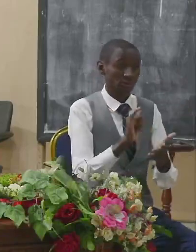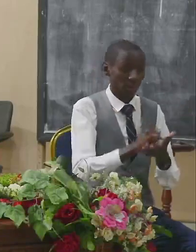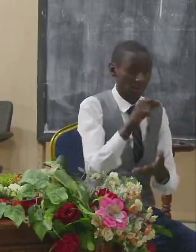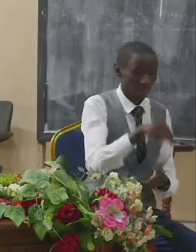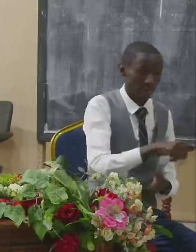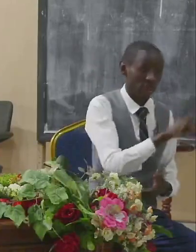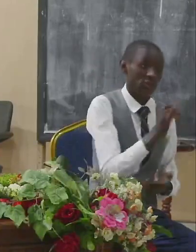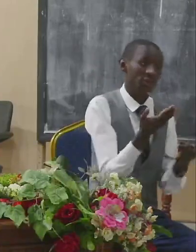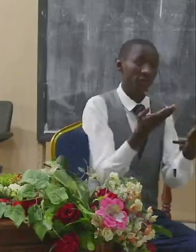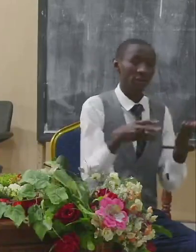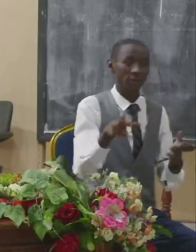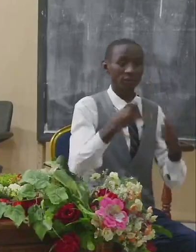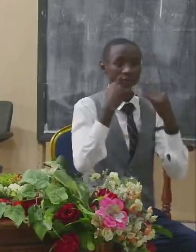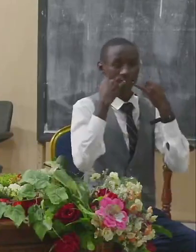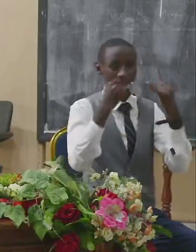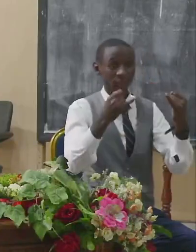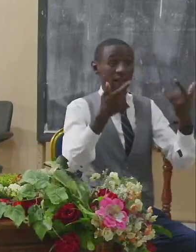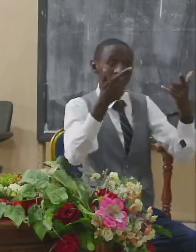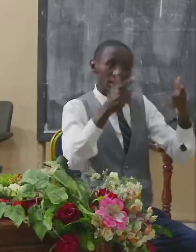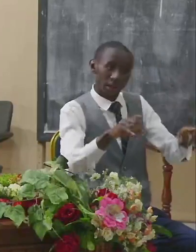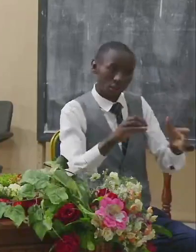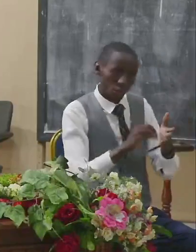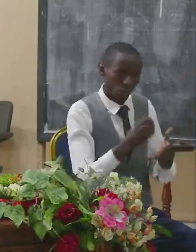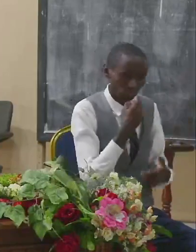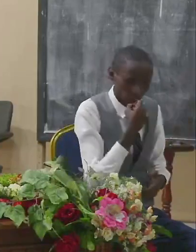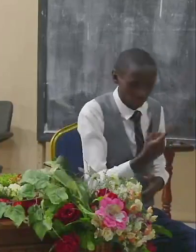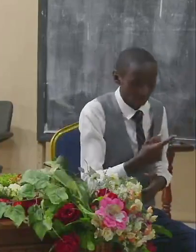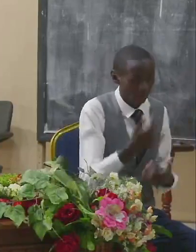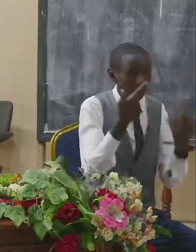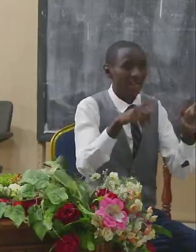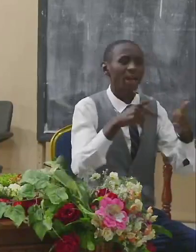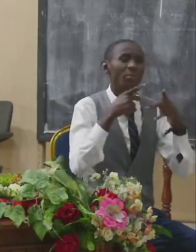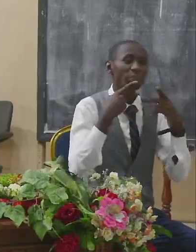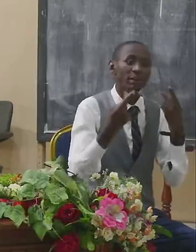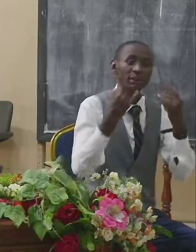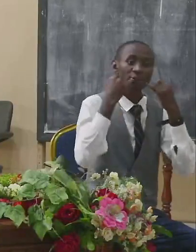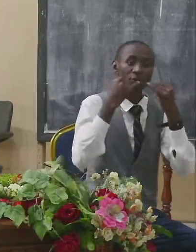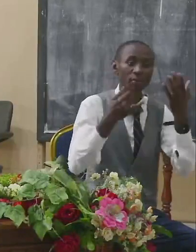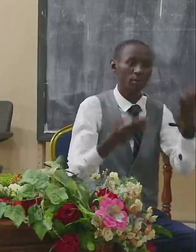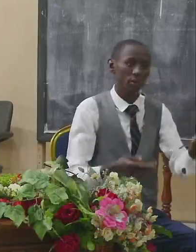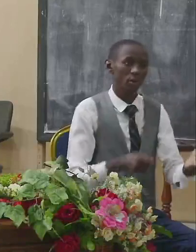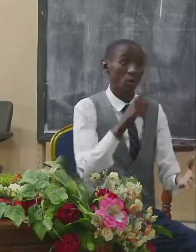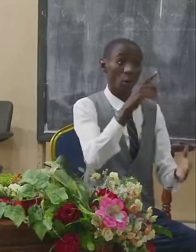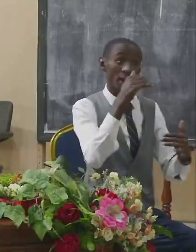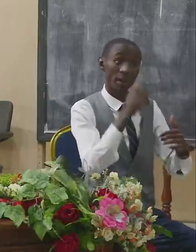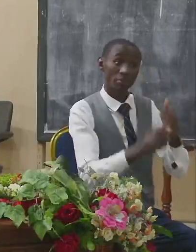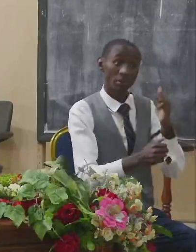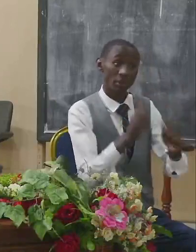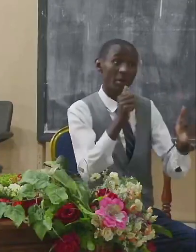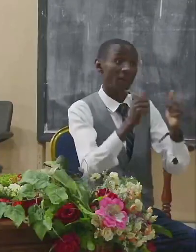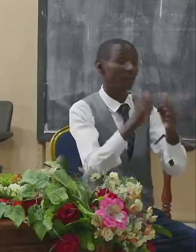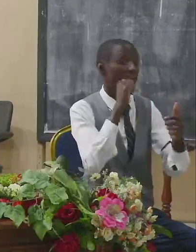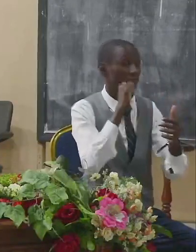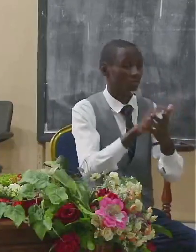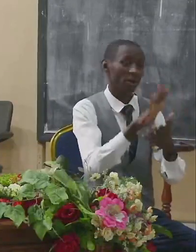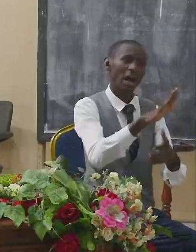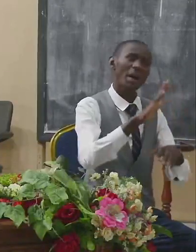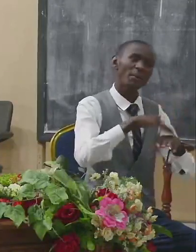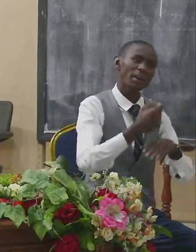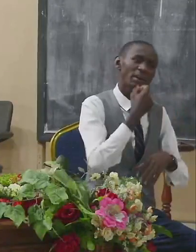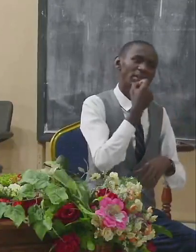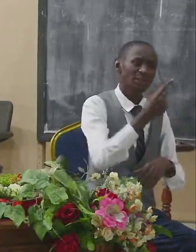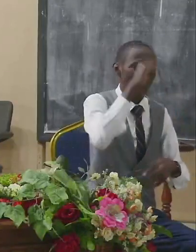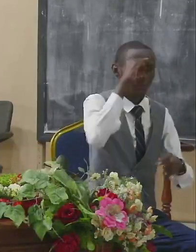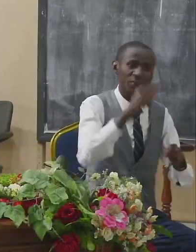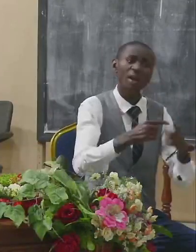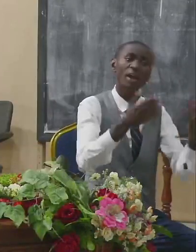chose. Nitawaambia kitu fulani. Quand on dit. Wakati bana sema. Le berger te dit. Wakati mchungaji anakuambia. Tu as un problème avec ta femme. Uko na shida na mke wako. Anasema ndugu. Viens au